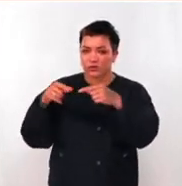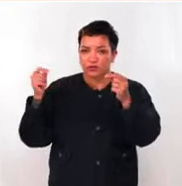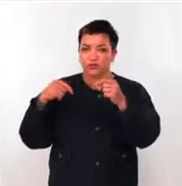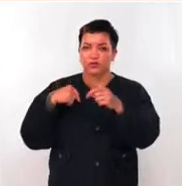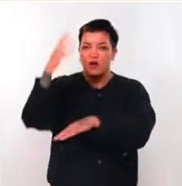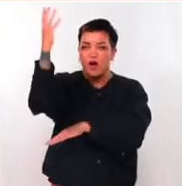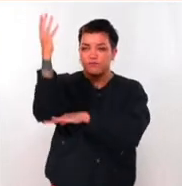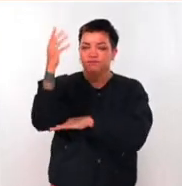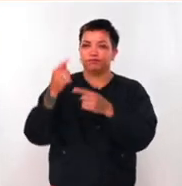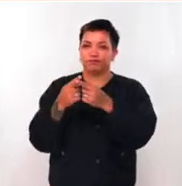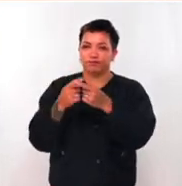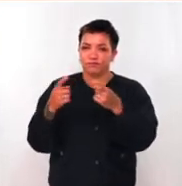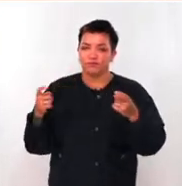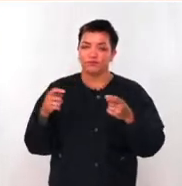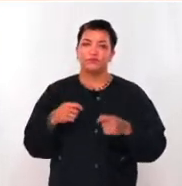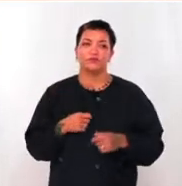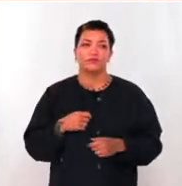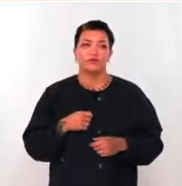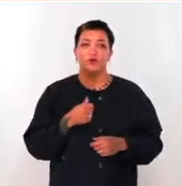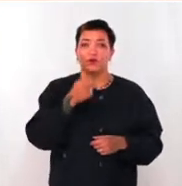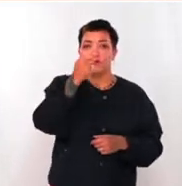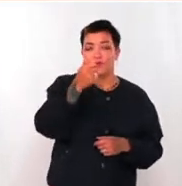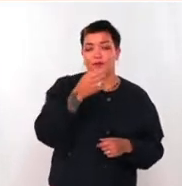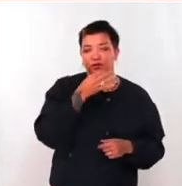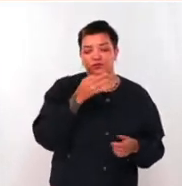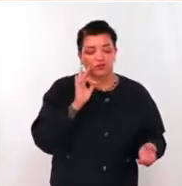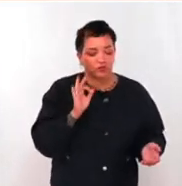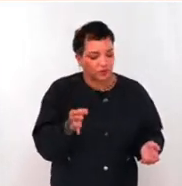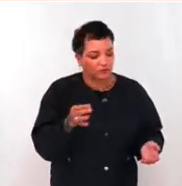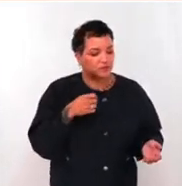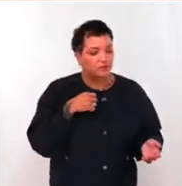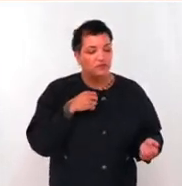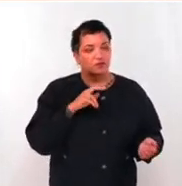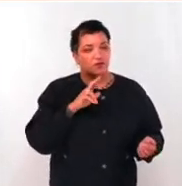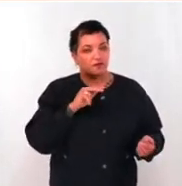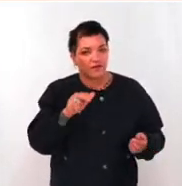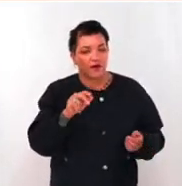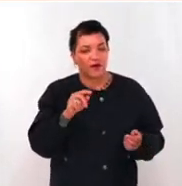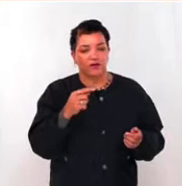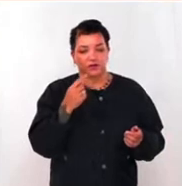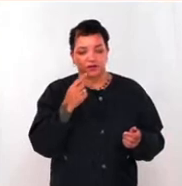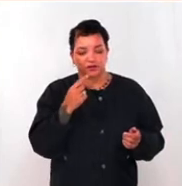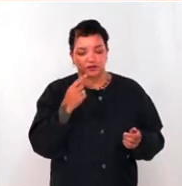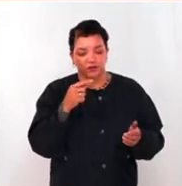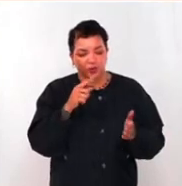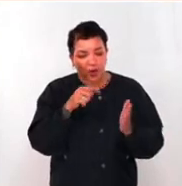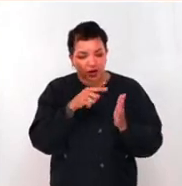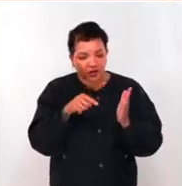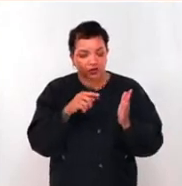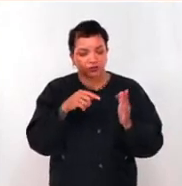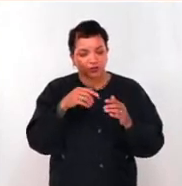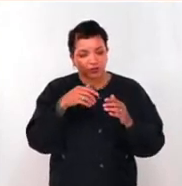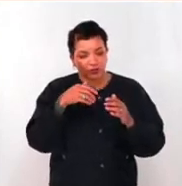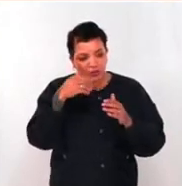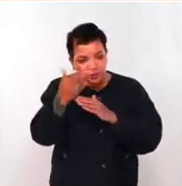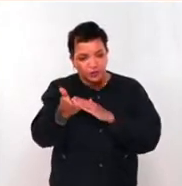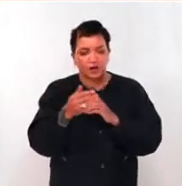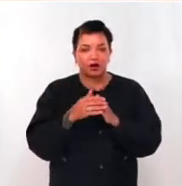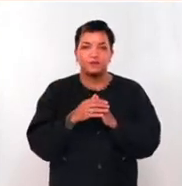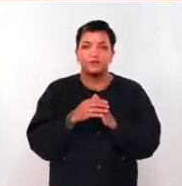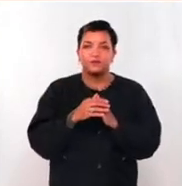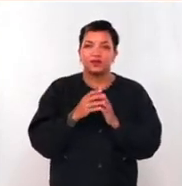nécessaire de faire et que cela serait corrigé dans les communications futures. À la fin de ce rapport, un indicateur à nouveau, 13 000